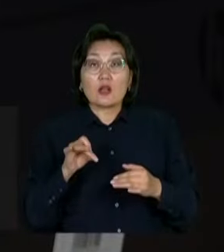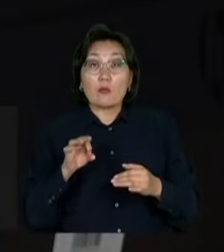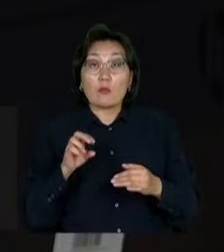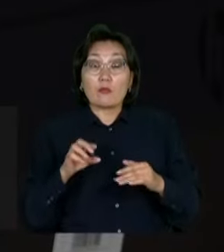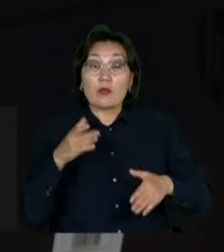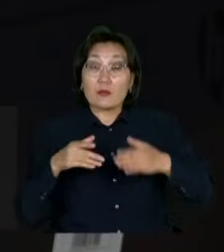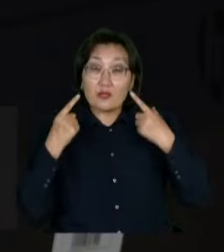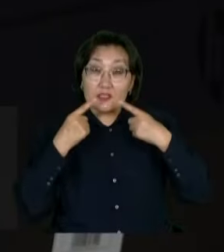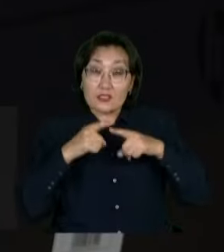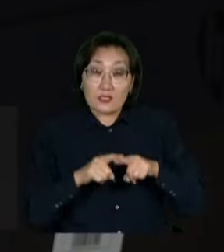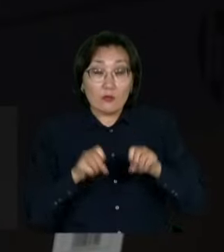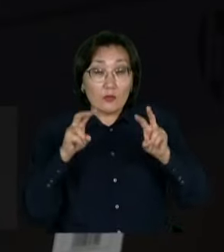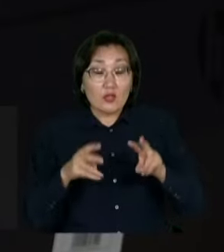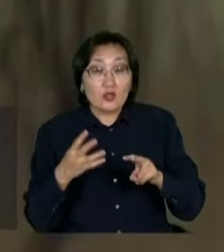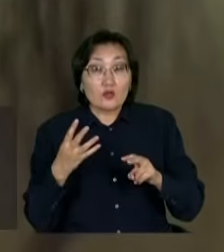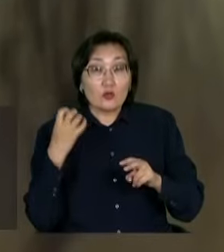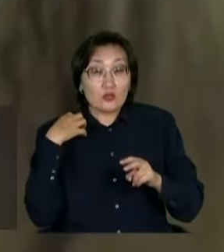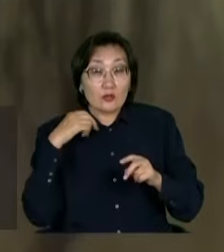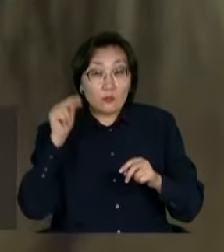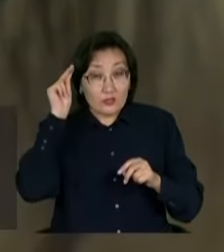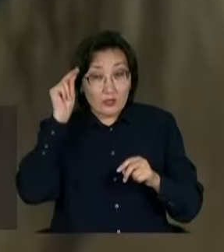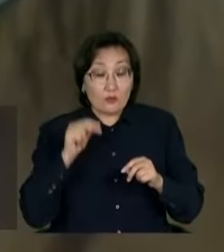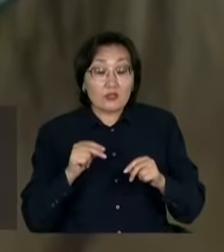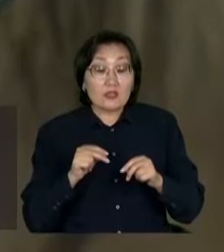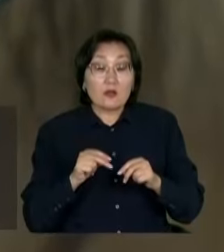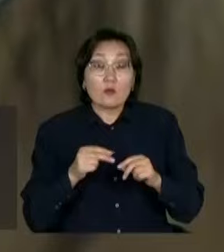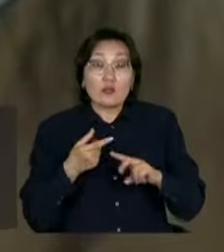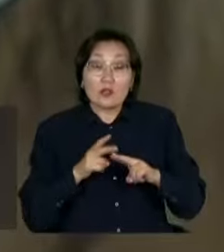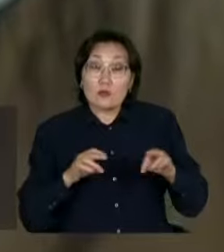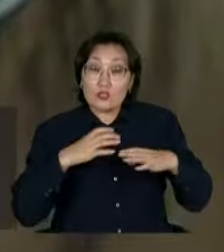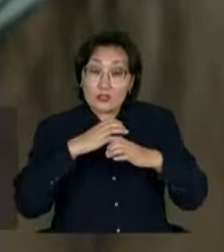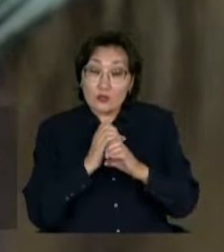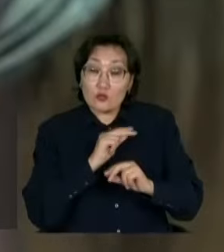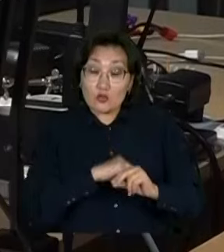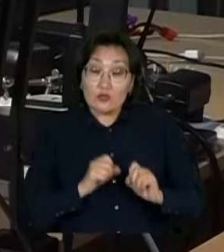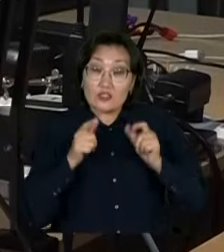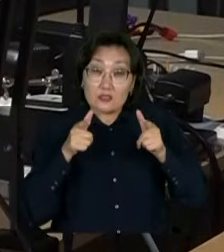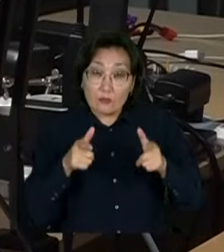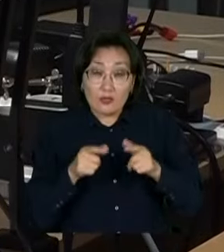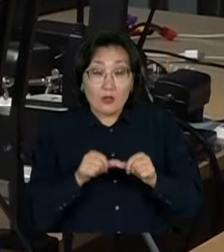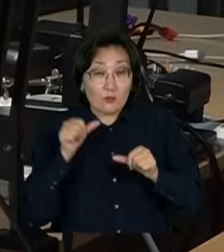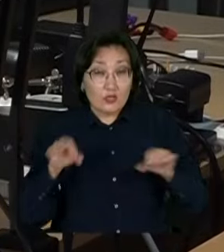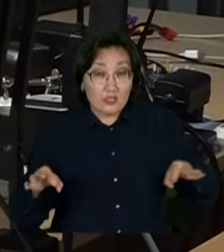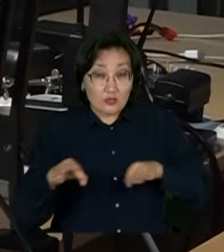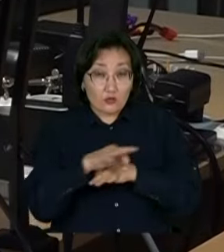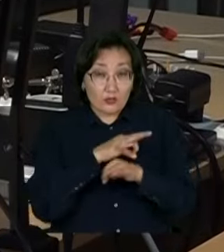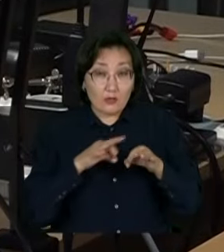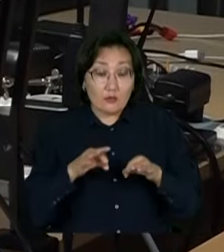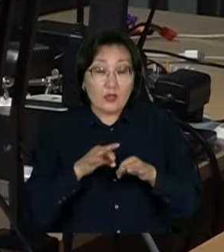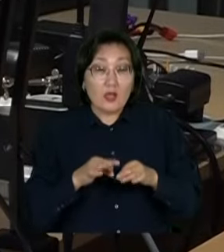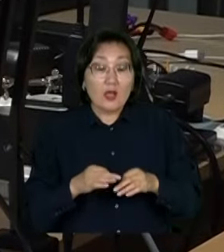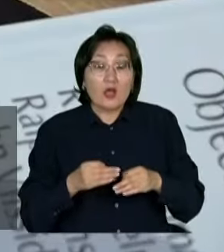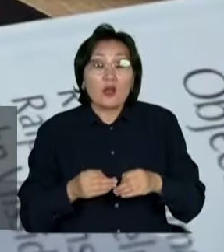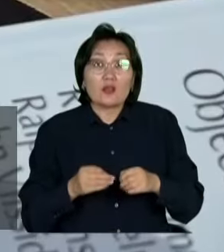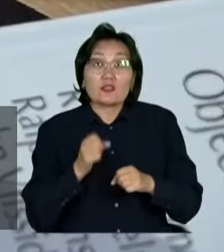робототехника мамандығының 4-ші курсын тәмәмдады. Оқумен қатар өнертапқыш лабораторияға жұмысқа тұрып, бірегей жобалардың жарыққа шығуына ұйытқы